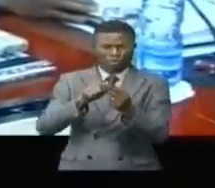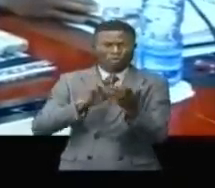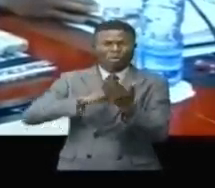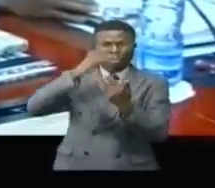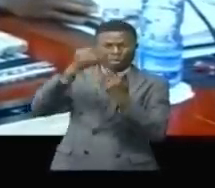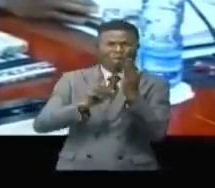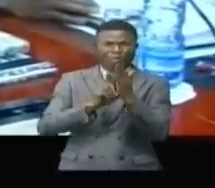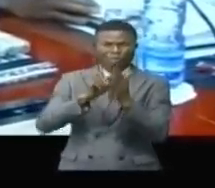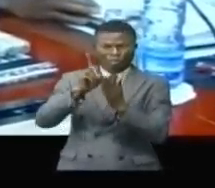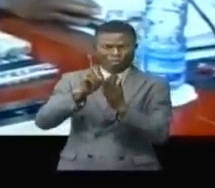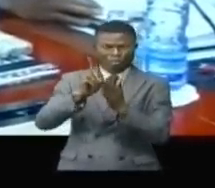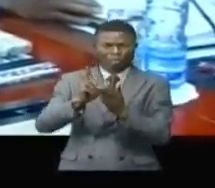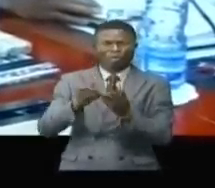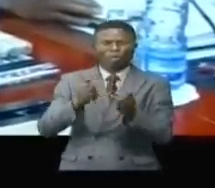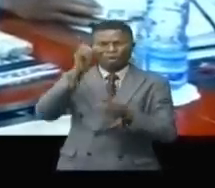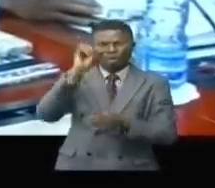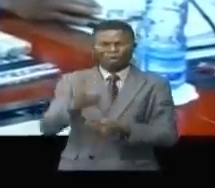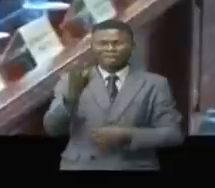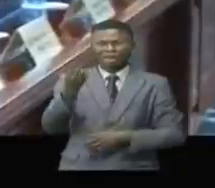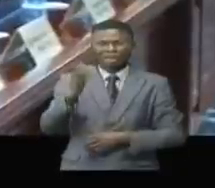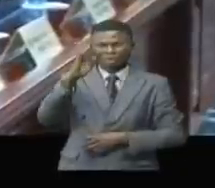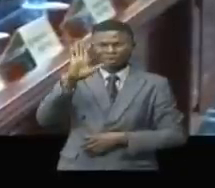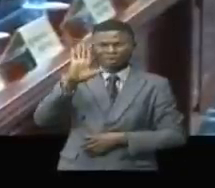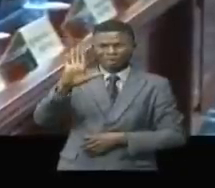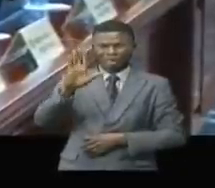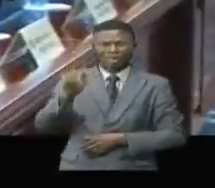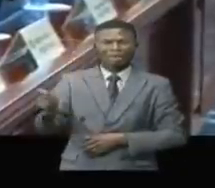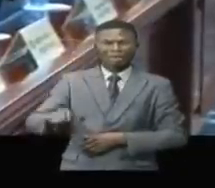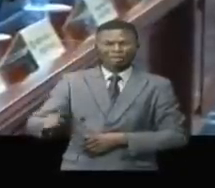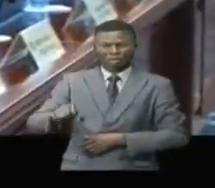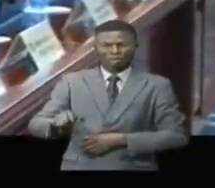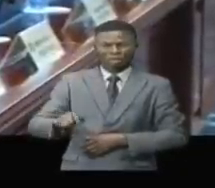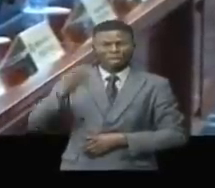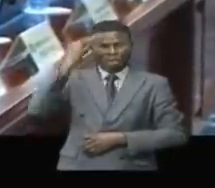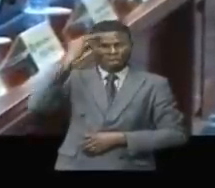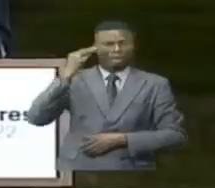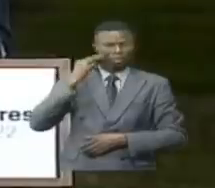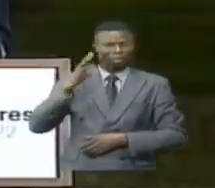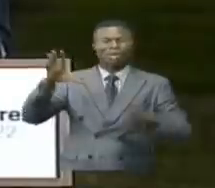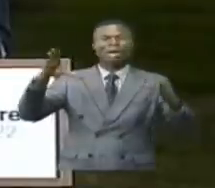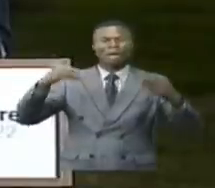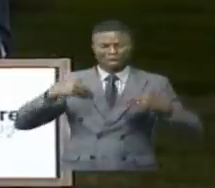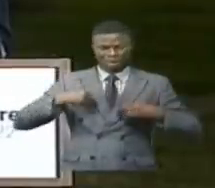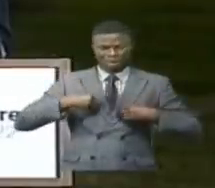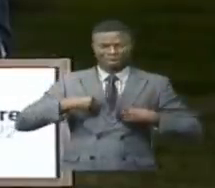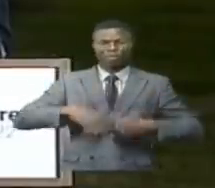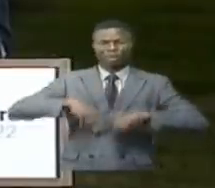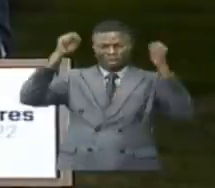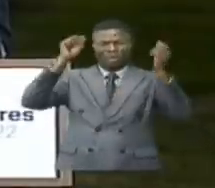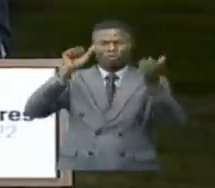de développement local de 145 territoires. Le Conseil en a pris acte.